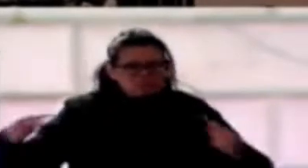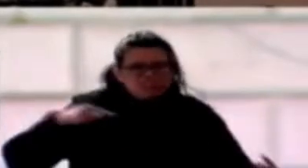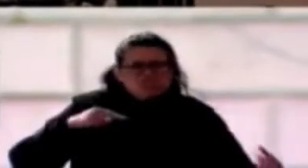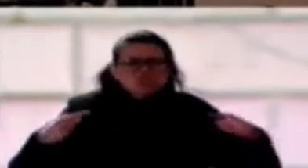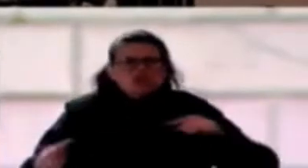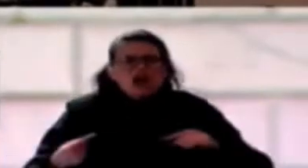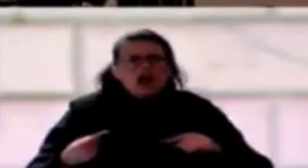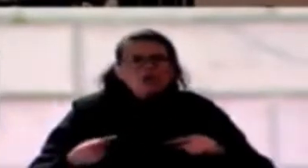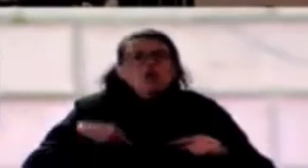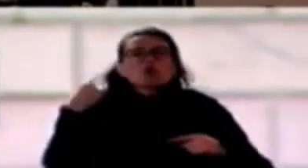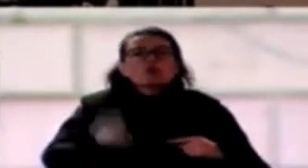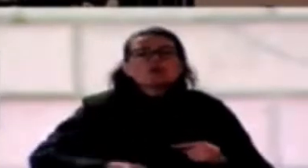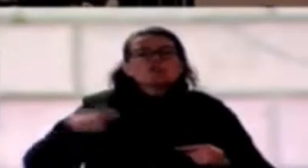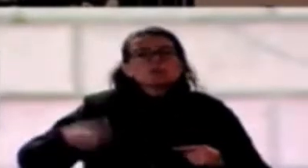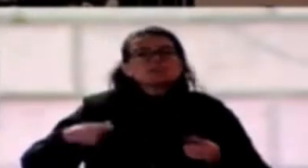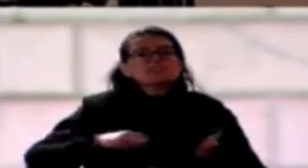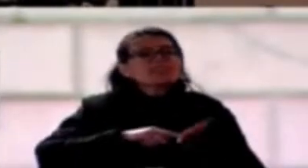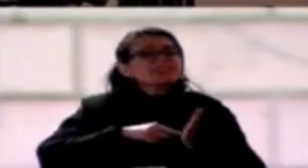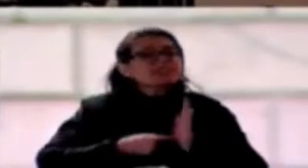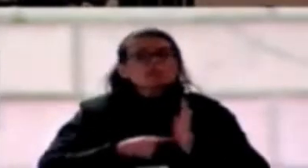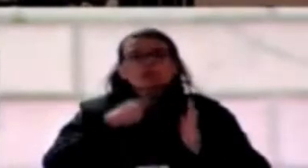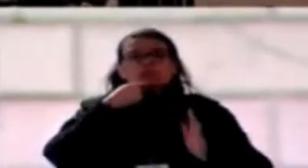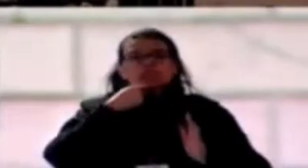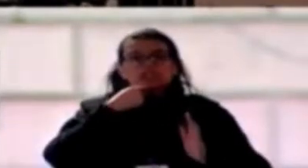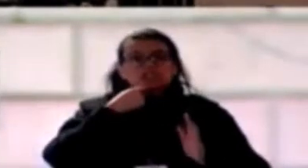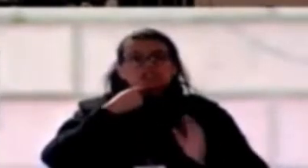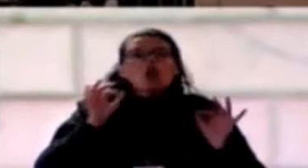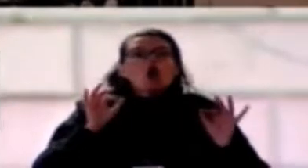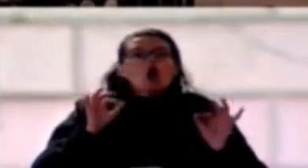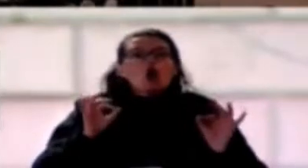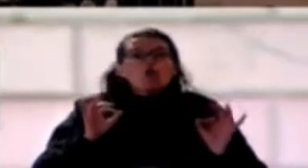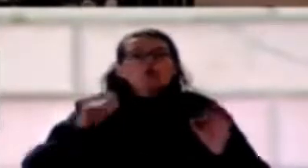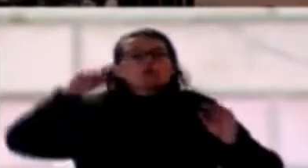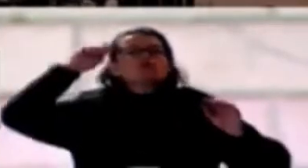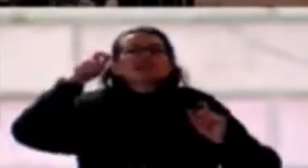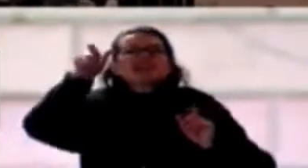si tratta con un criminale affidato ai servizi sociali.